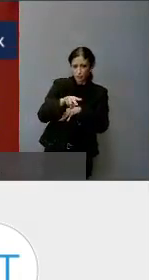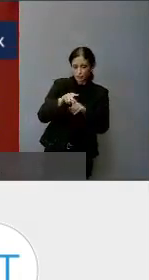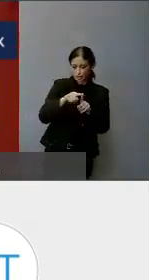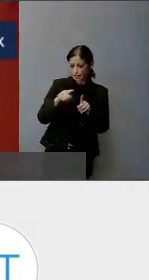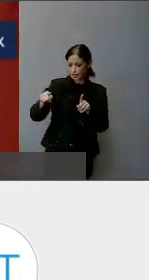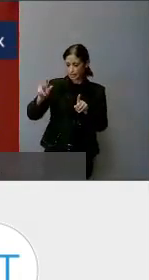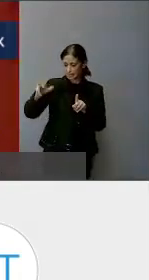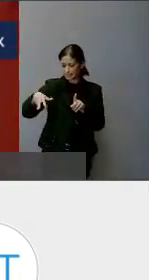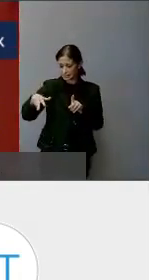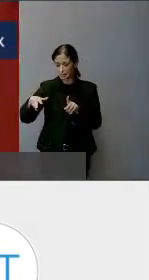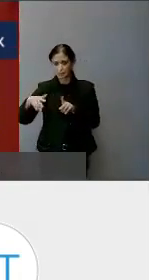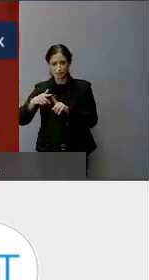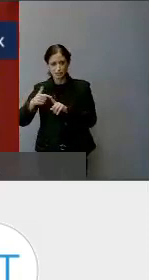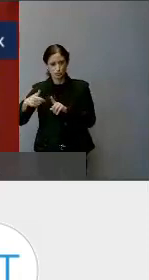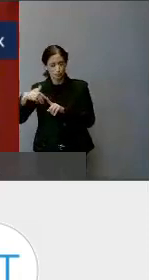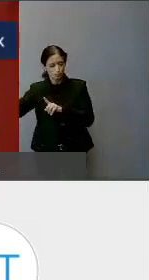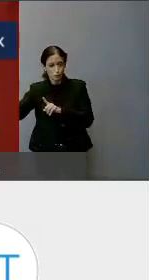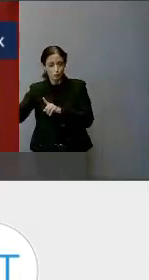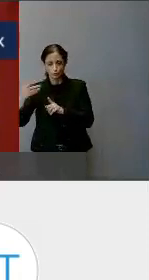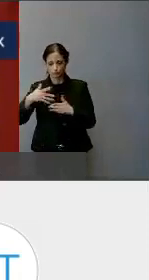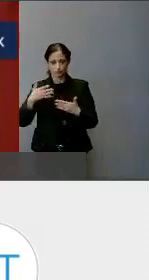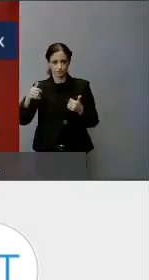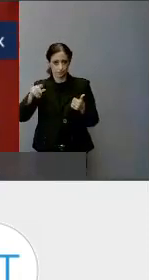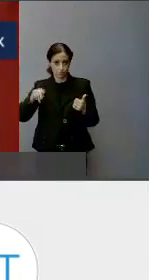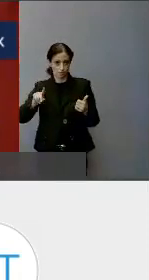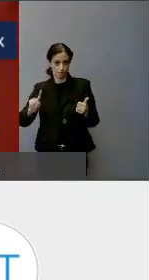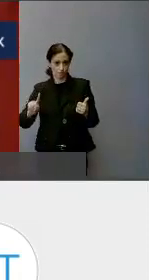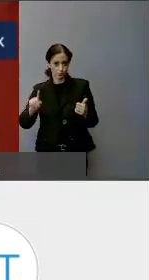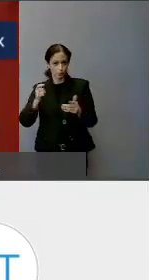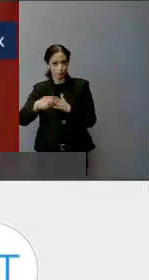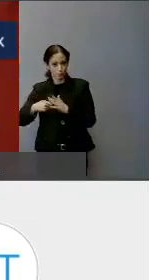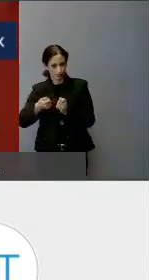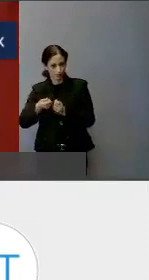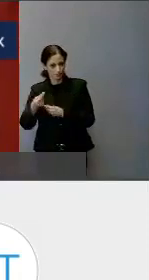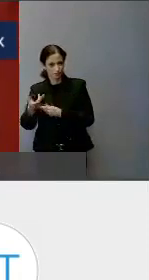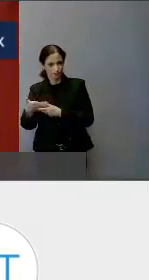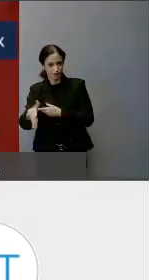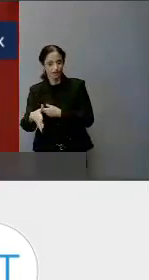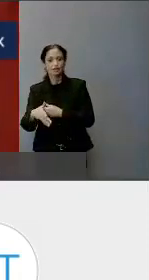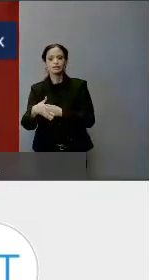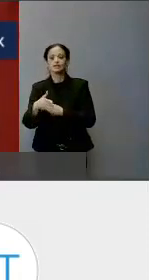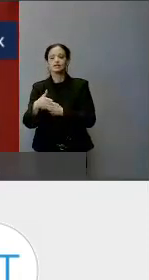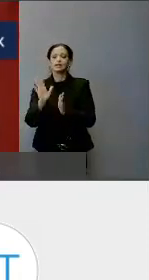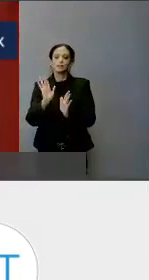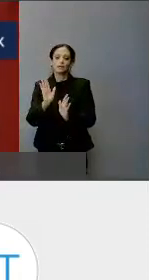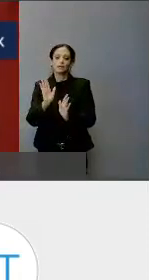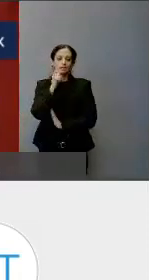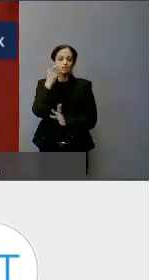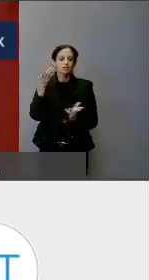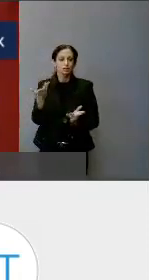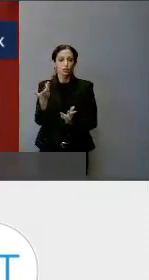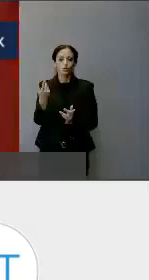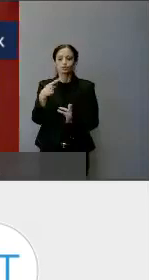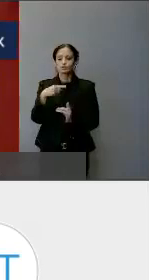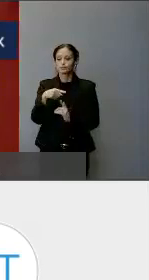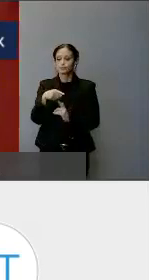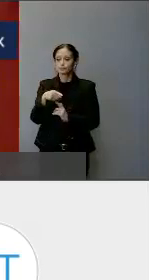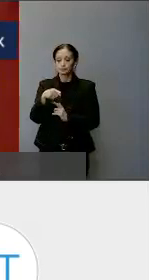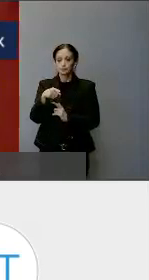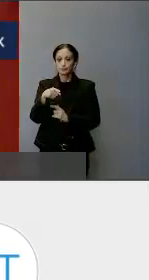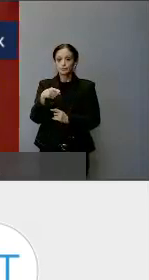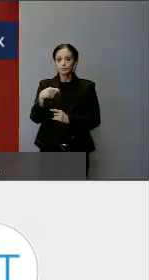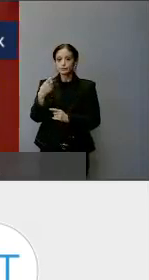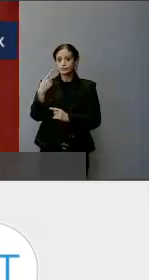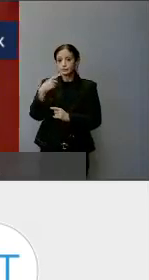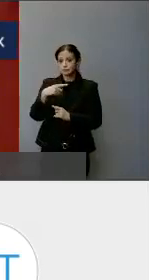quest'anno ma non è questo il dato veramente interessante ma bensì il fatto che rispetto alle circa